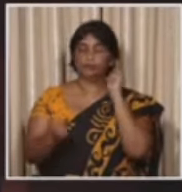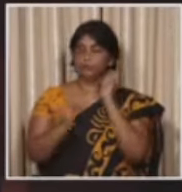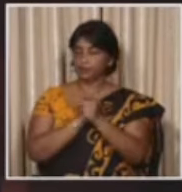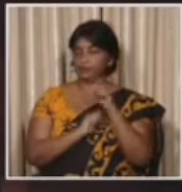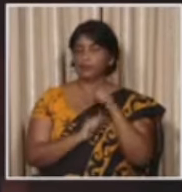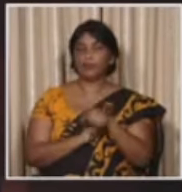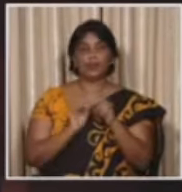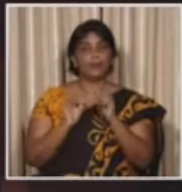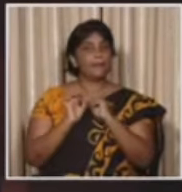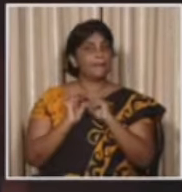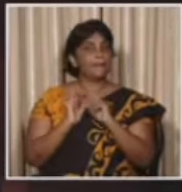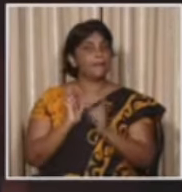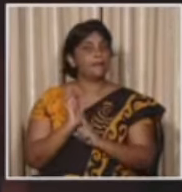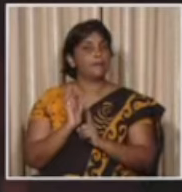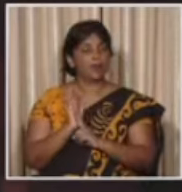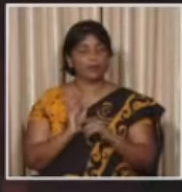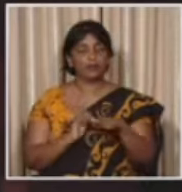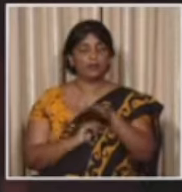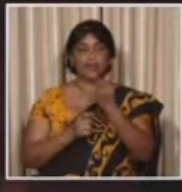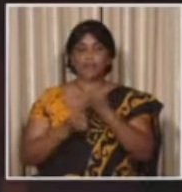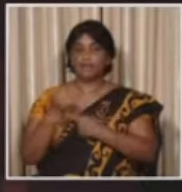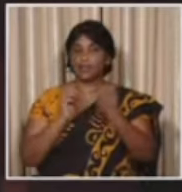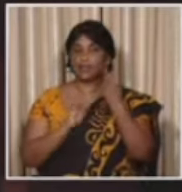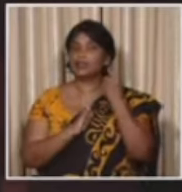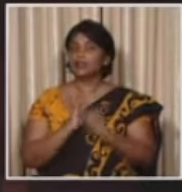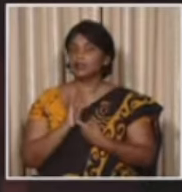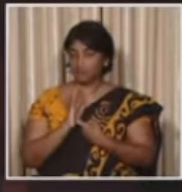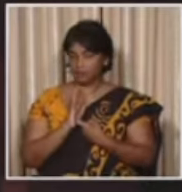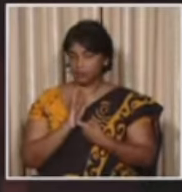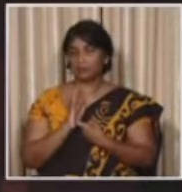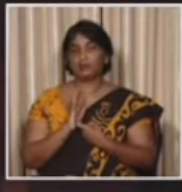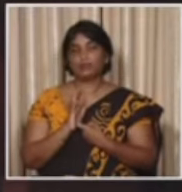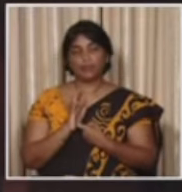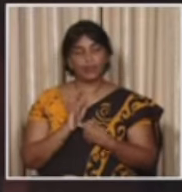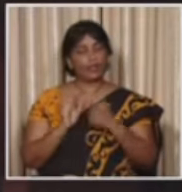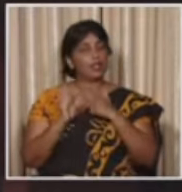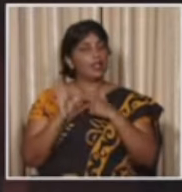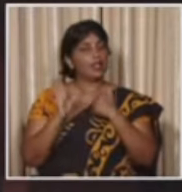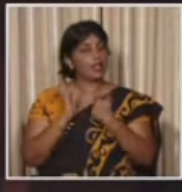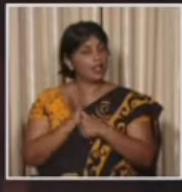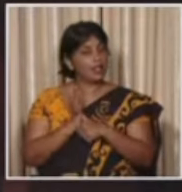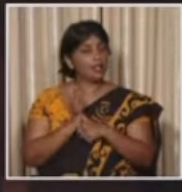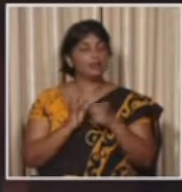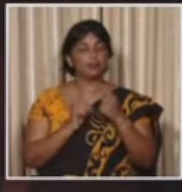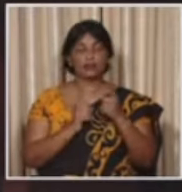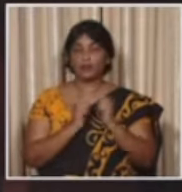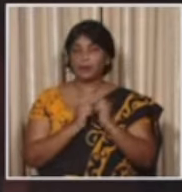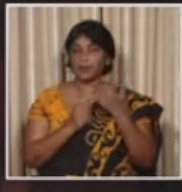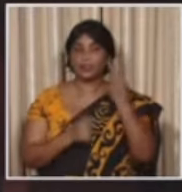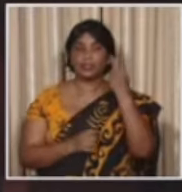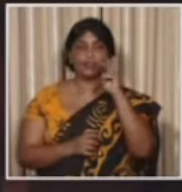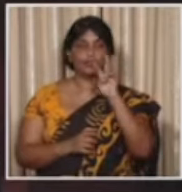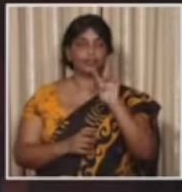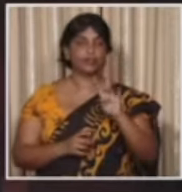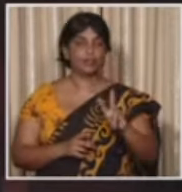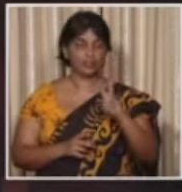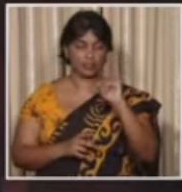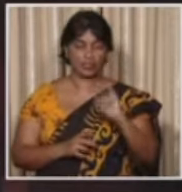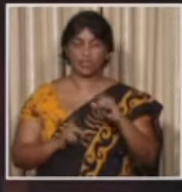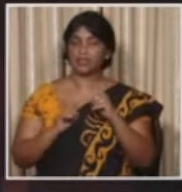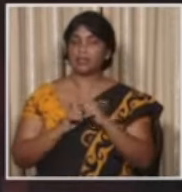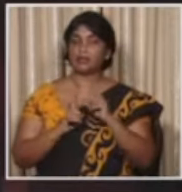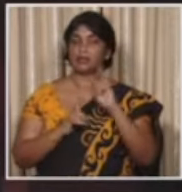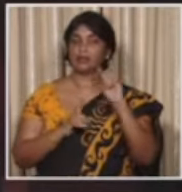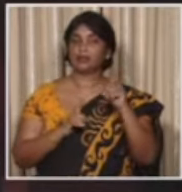තමයි මෙම පනත යටතේ පරාටේ නීතිය ක්‍රියාත්මක වීම. පනත ක්‍රියාත්මක වීම 2026 දෙසැම්බර් 15